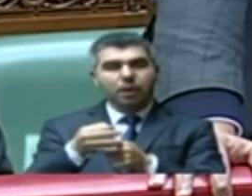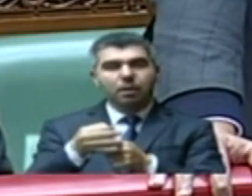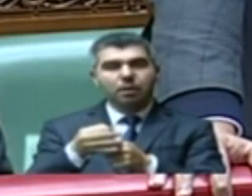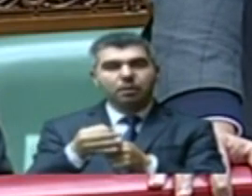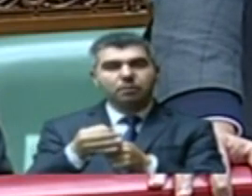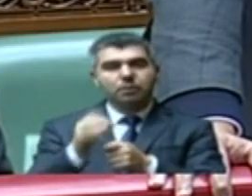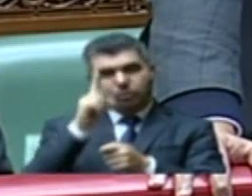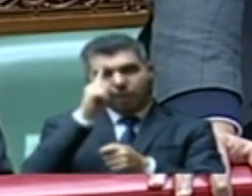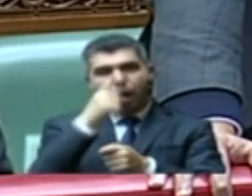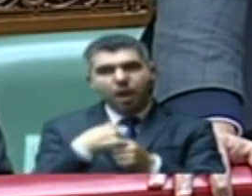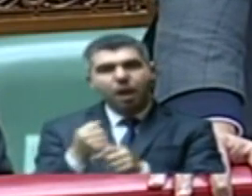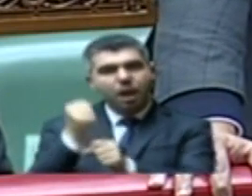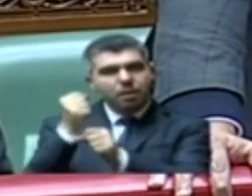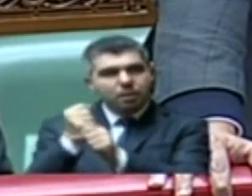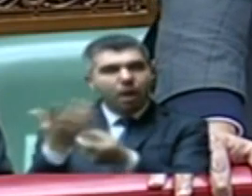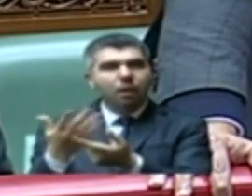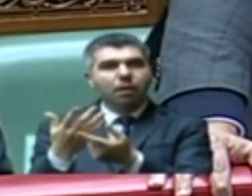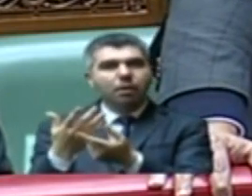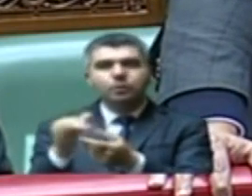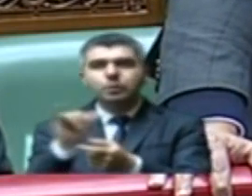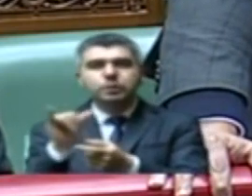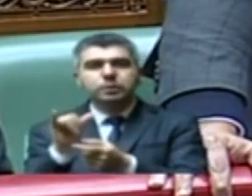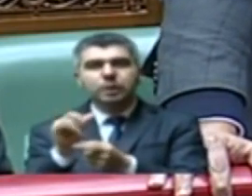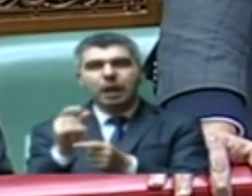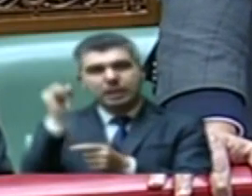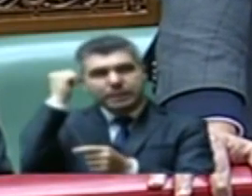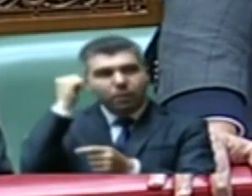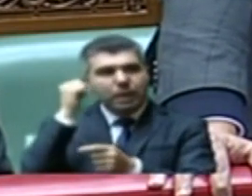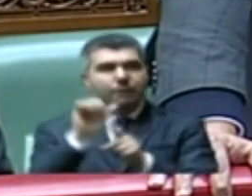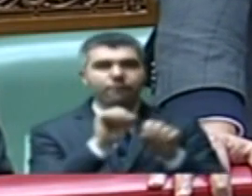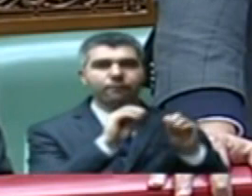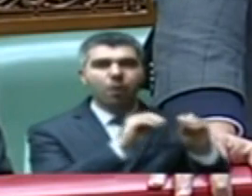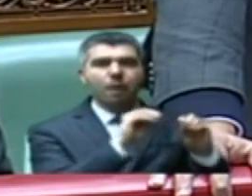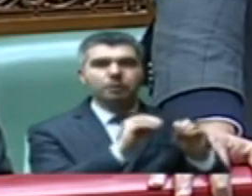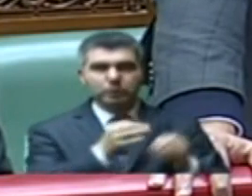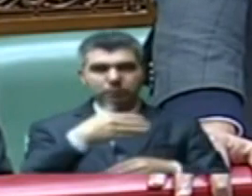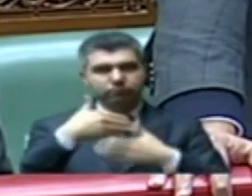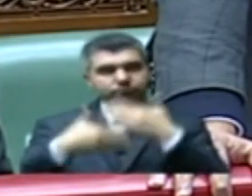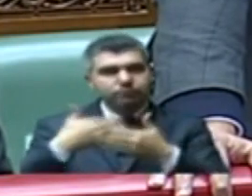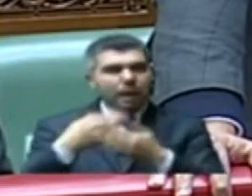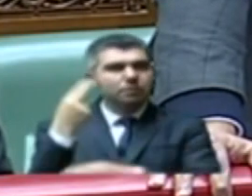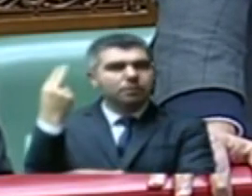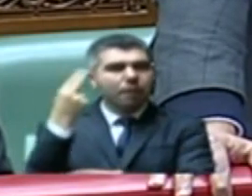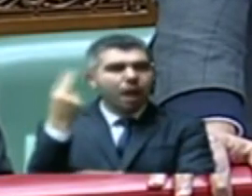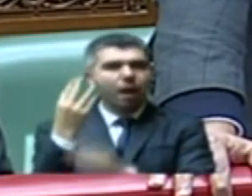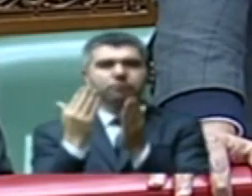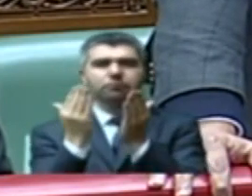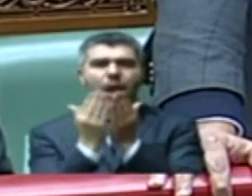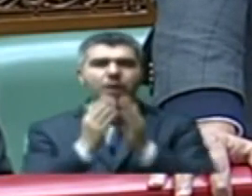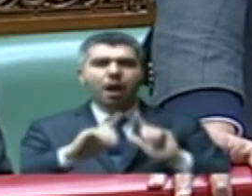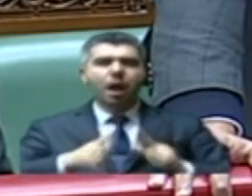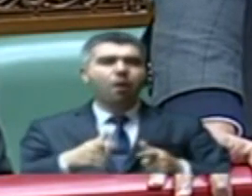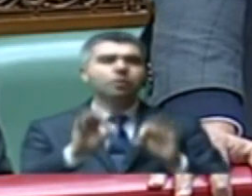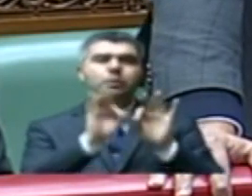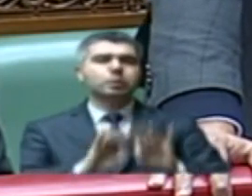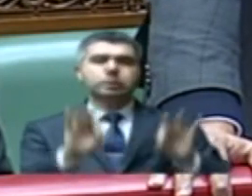الوعود ديالكم، ان الى خدم هذا السيد اش غادي نوجدوا ليه؟ سينو علاش هذه الكليات وهذه الجامعات وهذه مراكز التكوين علاش السيد الوزير؟